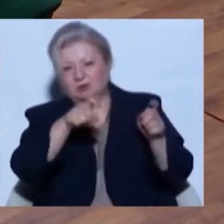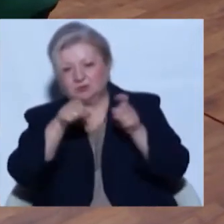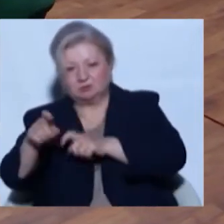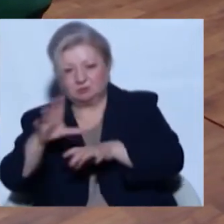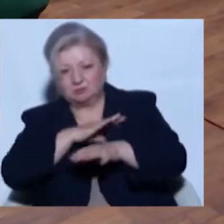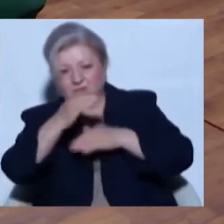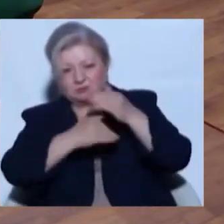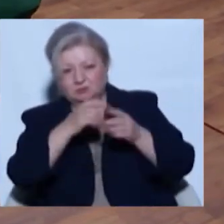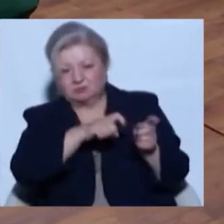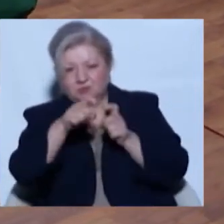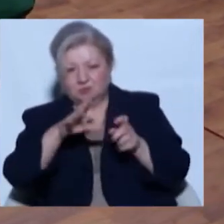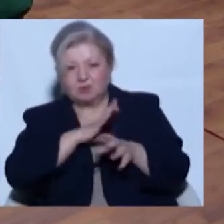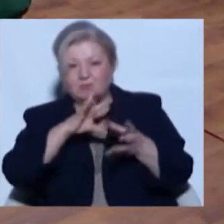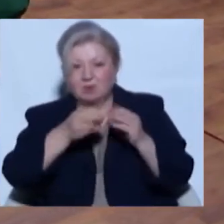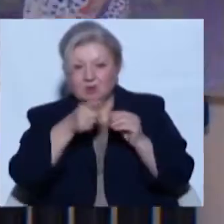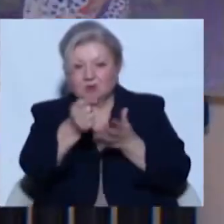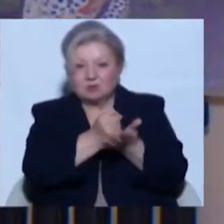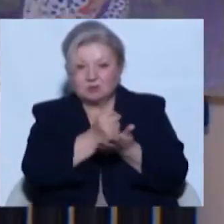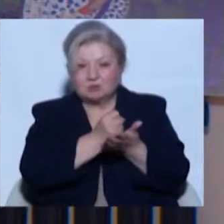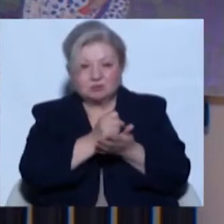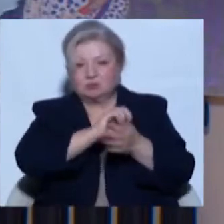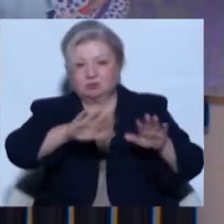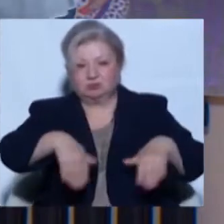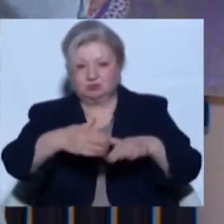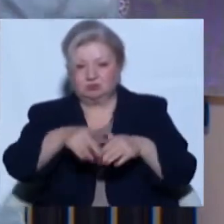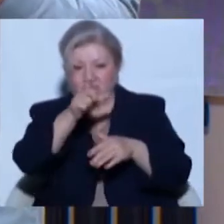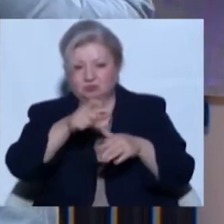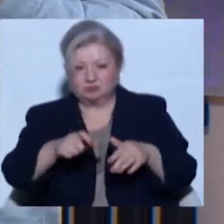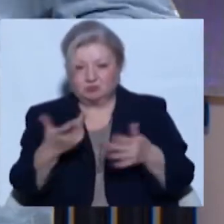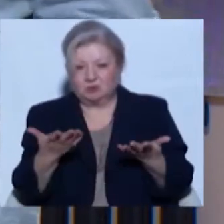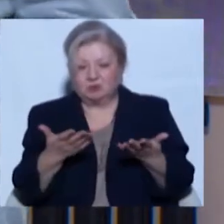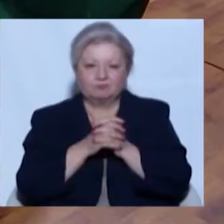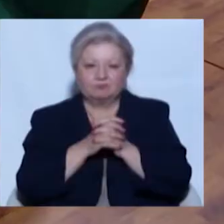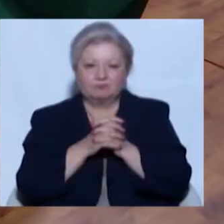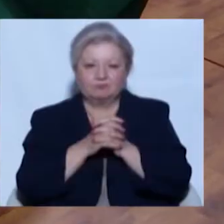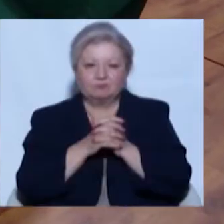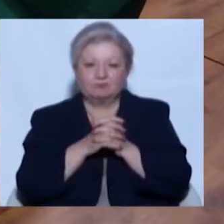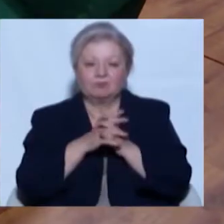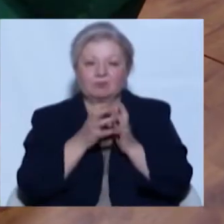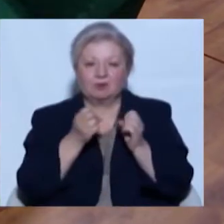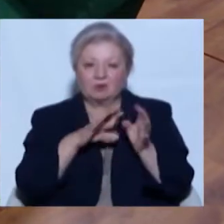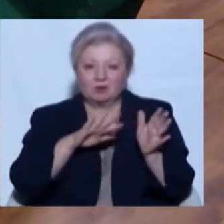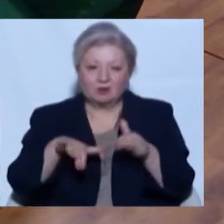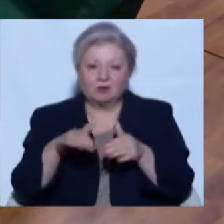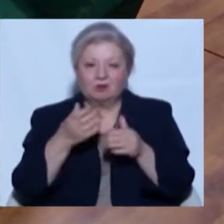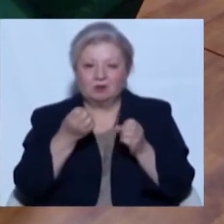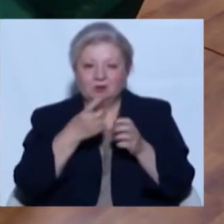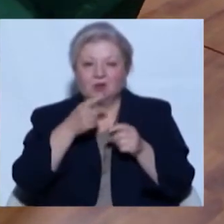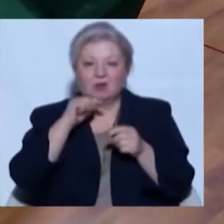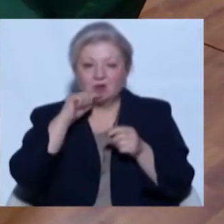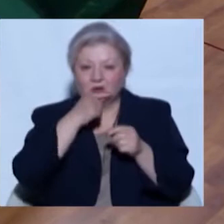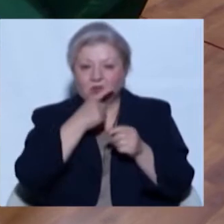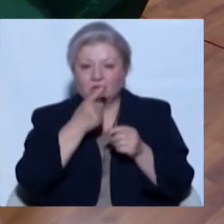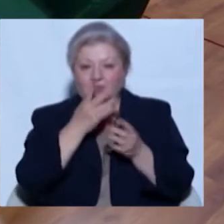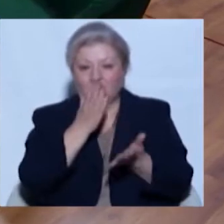აი ამდენი რესურსი ამ დროის საქართველოში აღარ არსებობს, მოსახლეობა ფიზიკურად გაწყვეტილია. გარდა ამისა, ეკონომიური